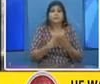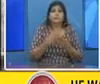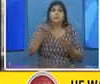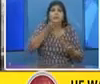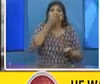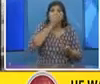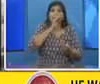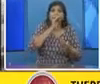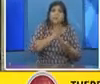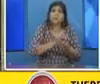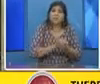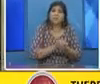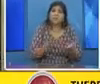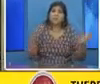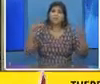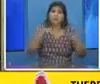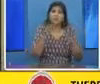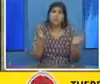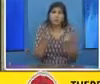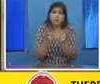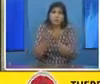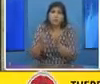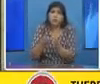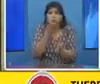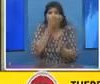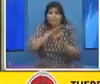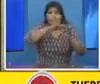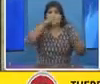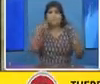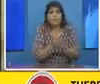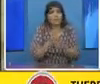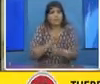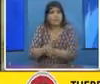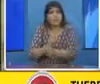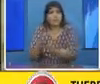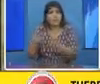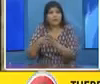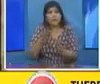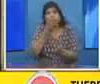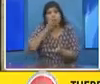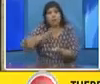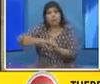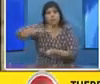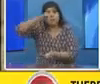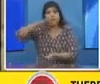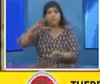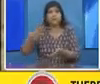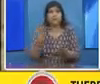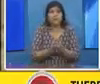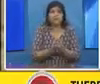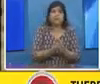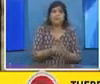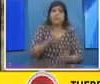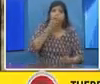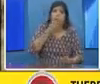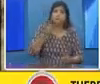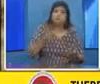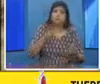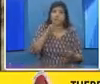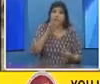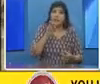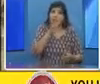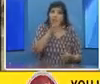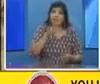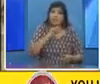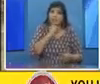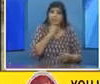जल संरक्षण के काम, छोटे तालाब बनाने के काम में जुटे। आप हैरान होंगे कि 80-85